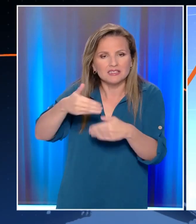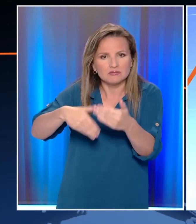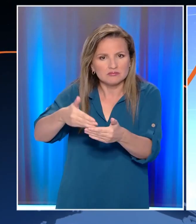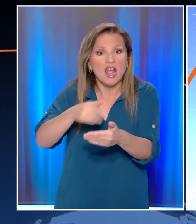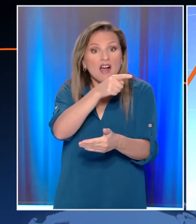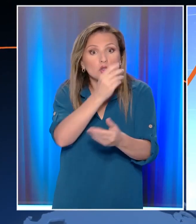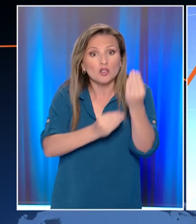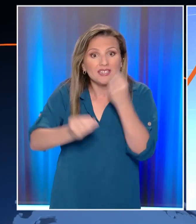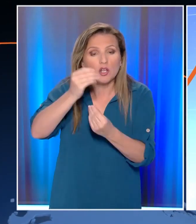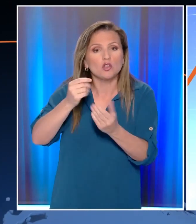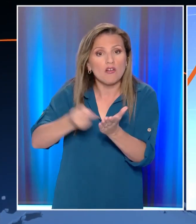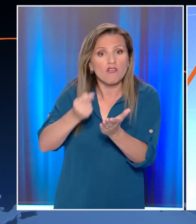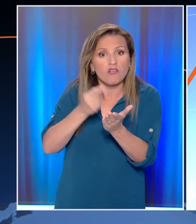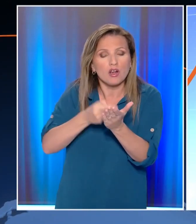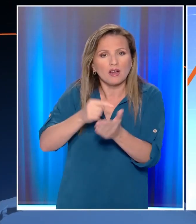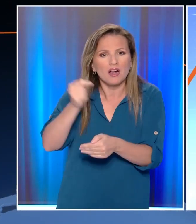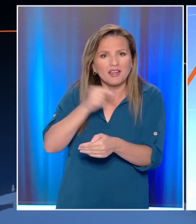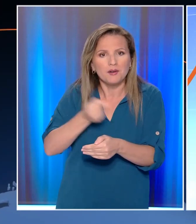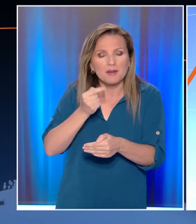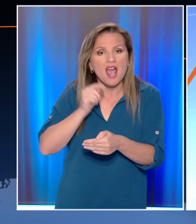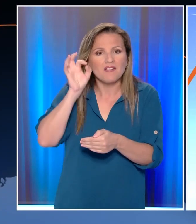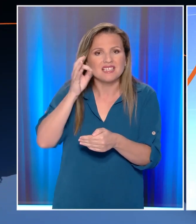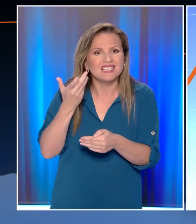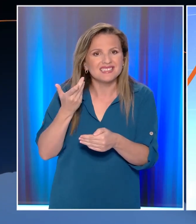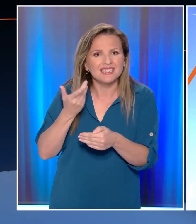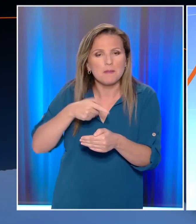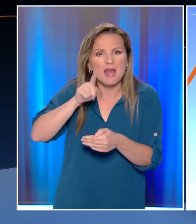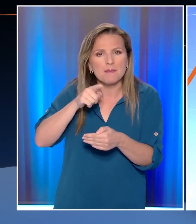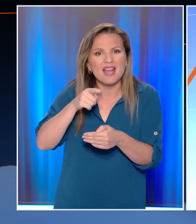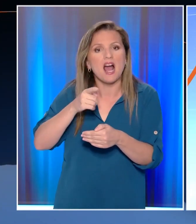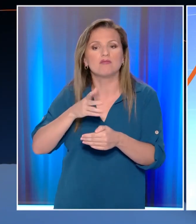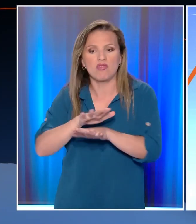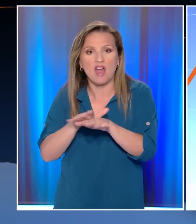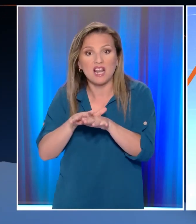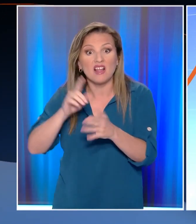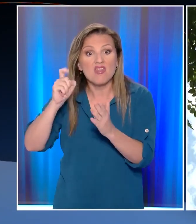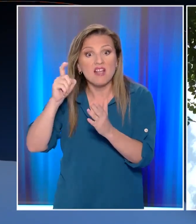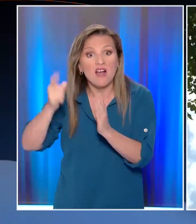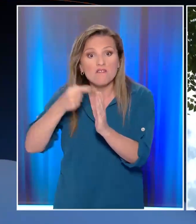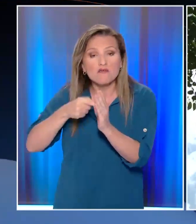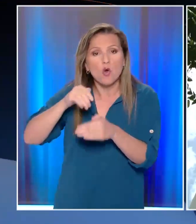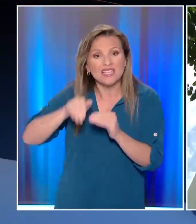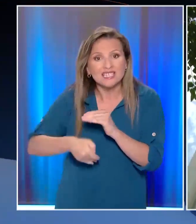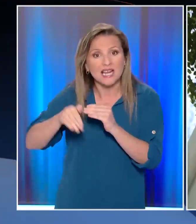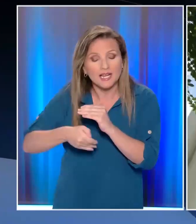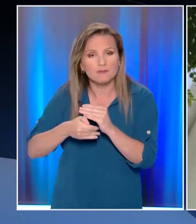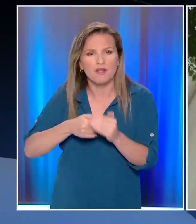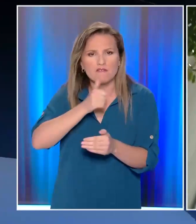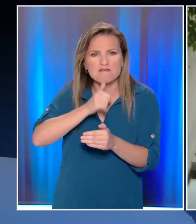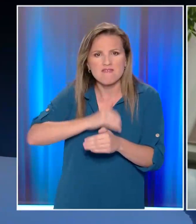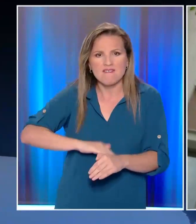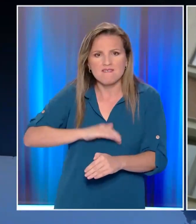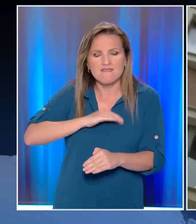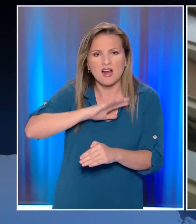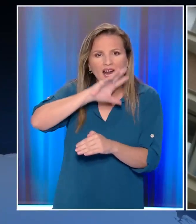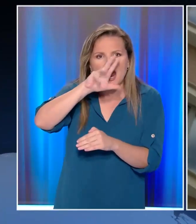καιρός, το έκανε με μεγαλύτερη συχνότητα, μέχρι που έφτασε να μου το κάνει σε μία μέρα στη θάλασσα 10 φορές. Το μαρτύριο της σεξουαλικής παρενόχλησης